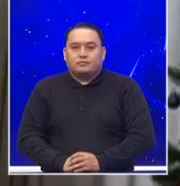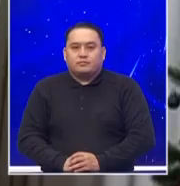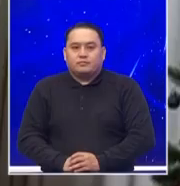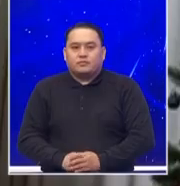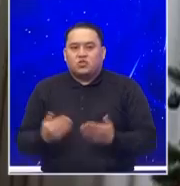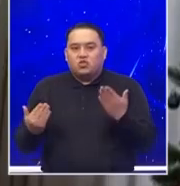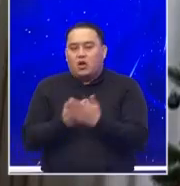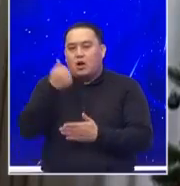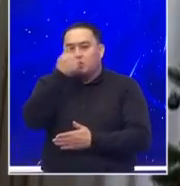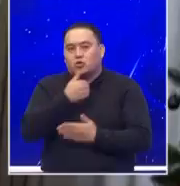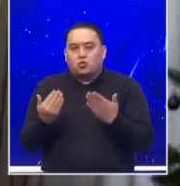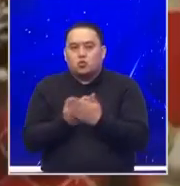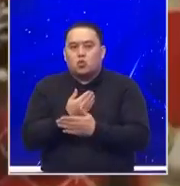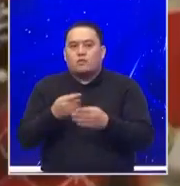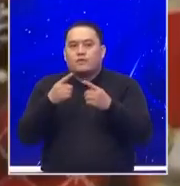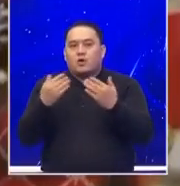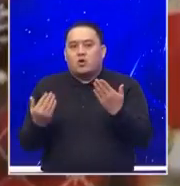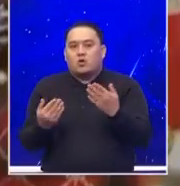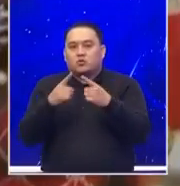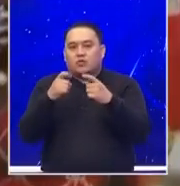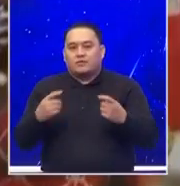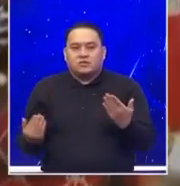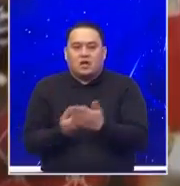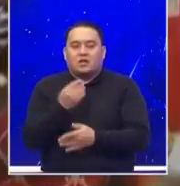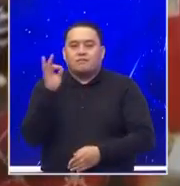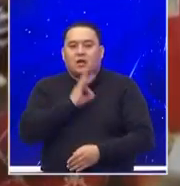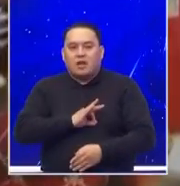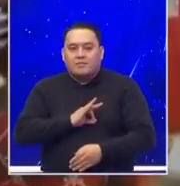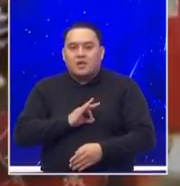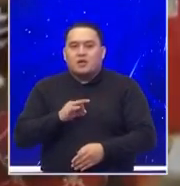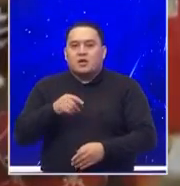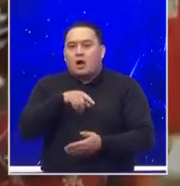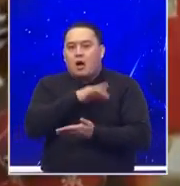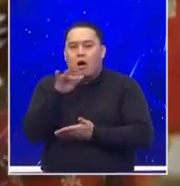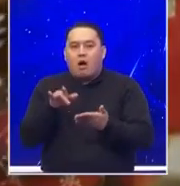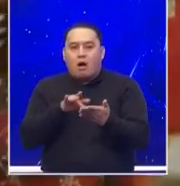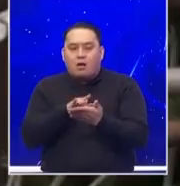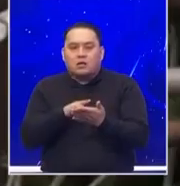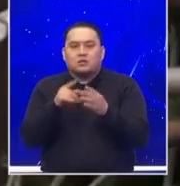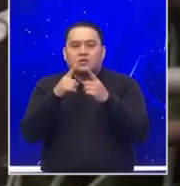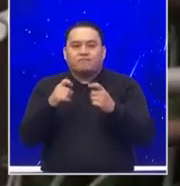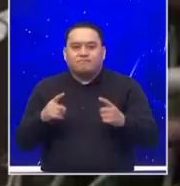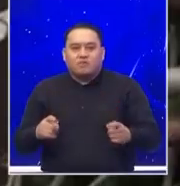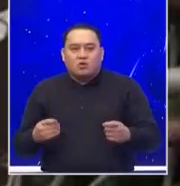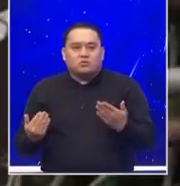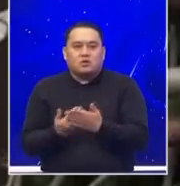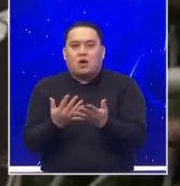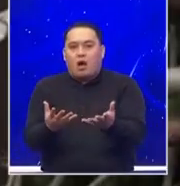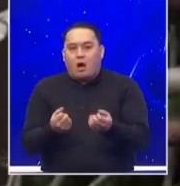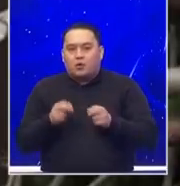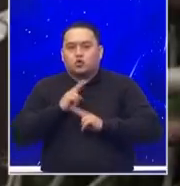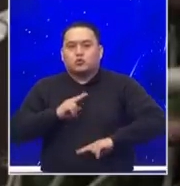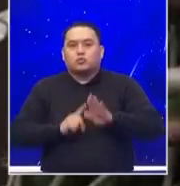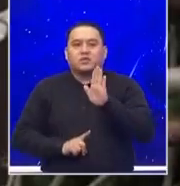Жаңа жылда әрлеген жасыл шыршалар Украинада қайта пайдаға жаратылды. Қазір Киев қаласында қылқан жапырақтарды қайта қабылдау бекеттері